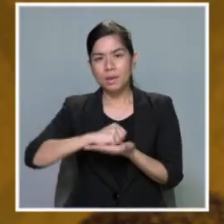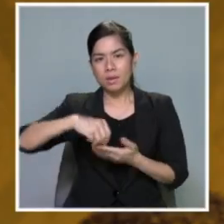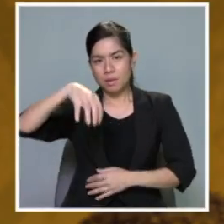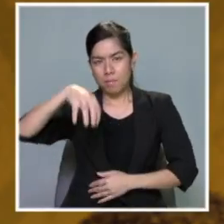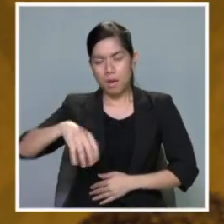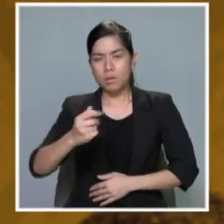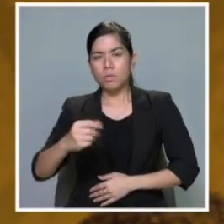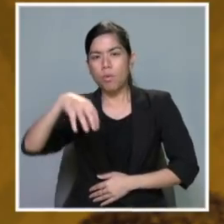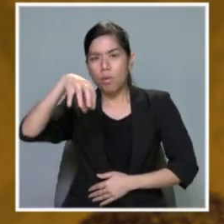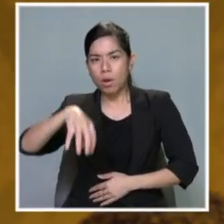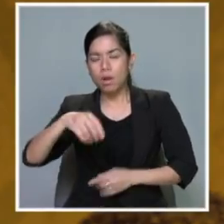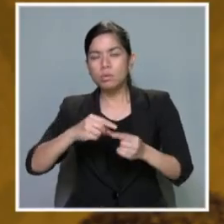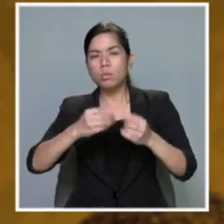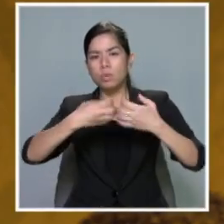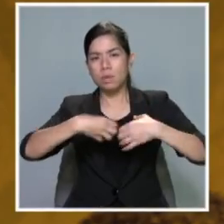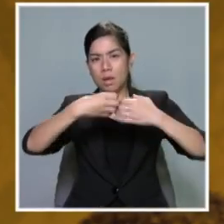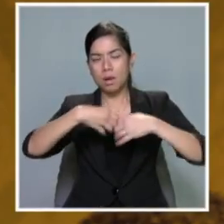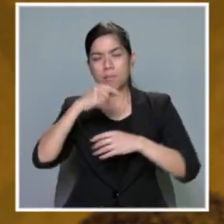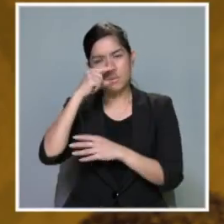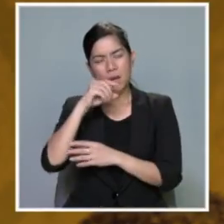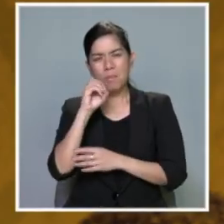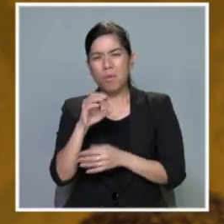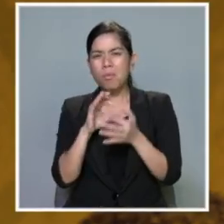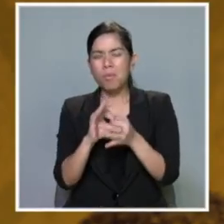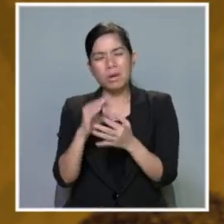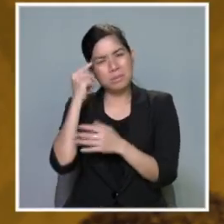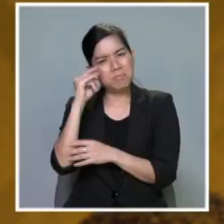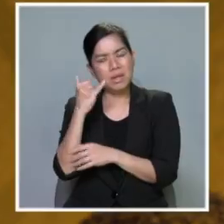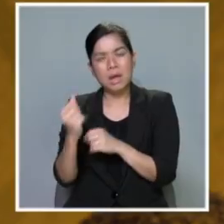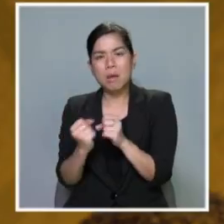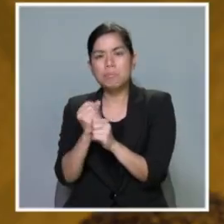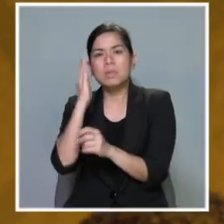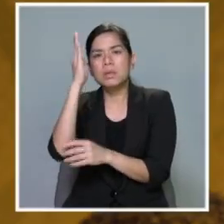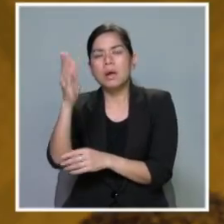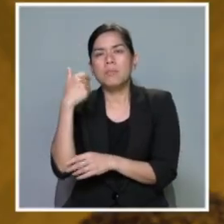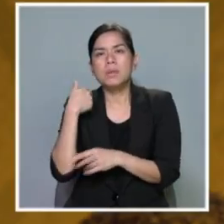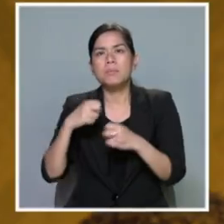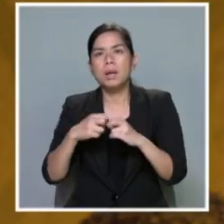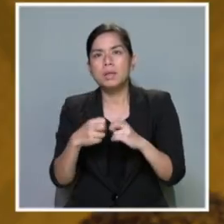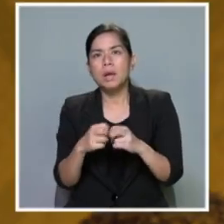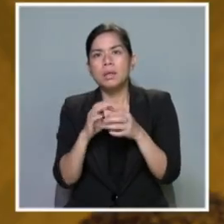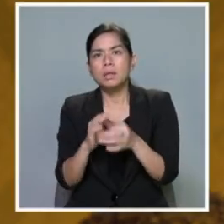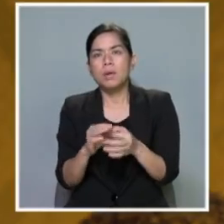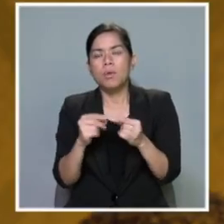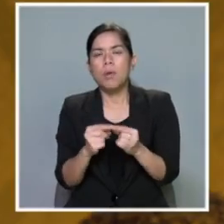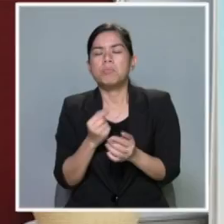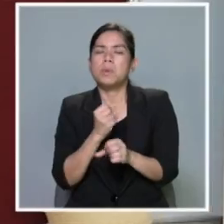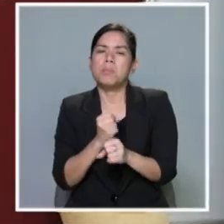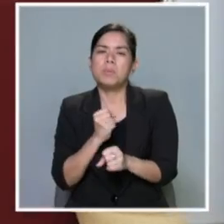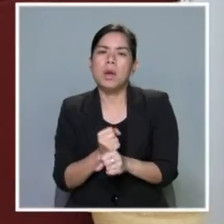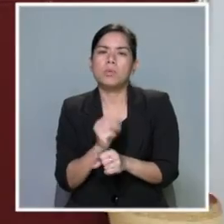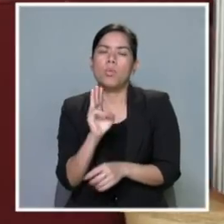างผู้ประกอบการค้าและอุตสาหกรรมไทยห่วงว่าปีหน้าจะมีปัญหาเรื่องของการว่างงานในสายสังคม